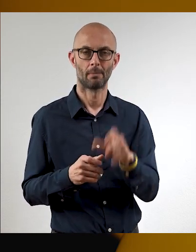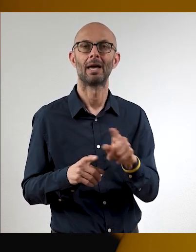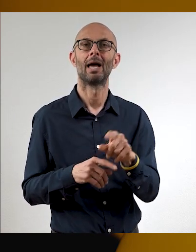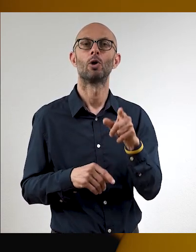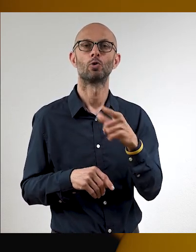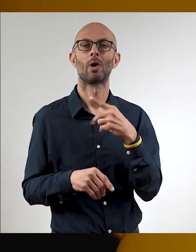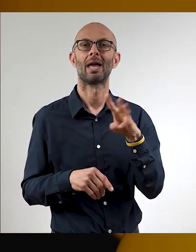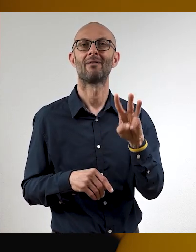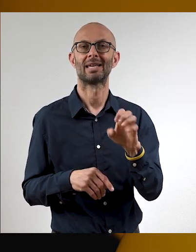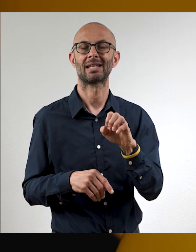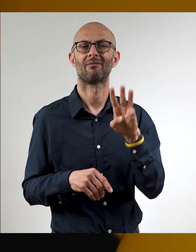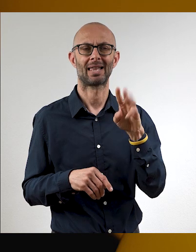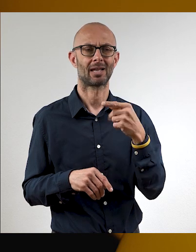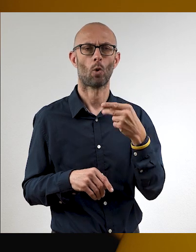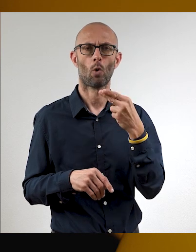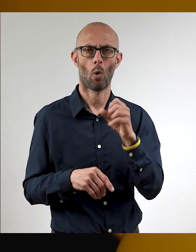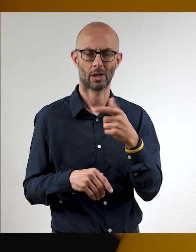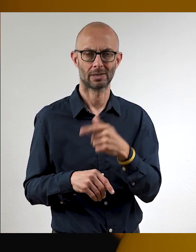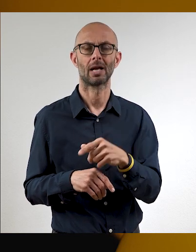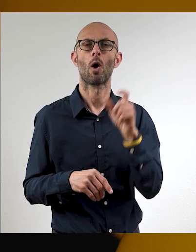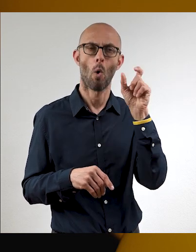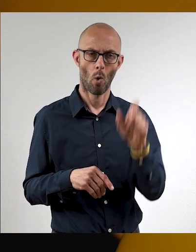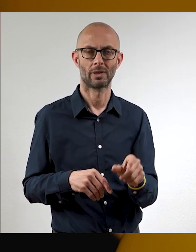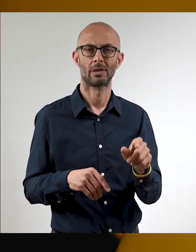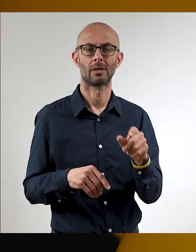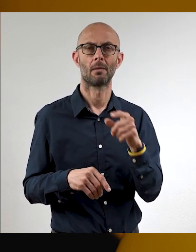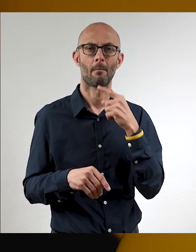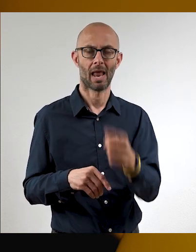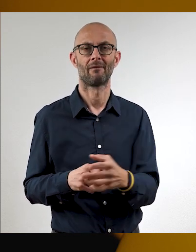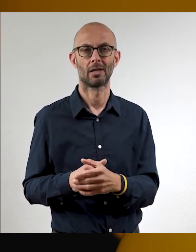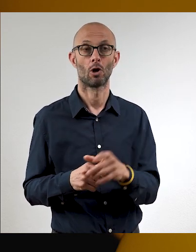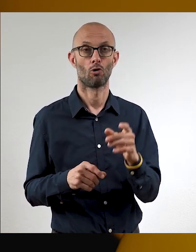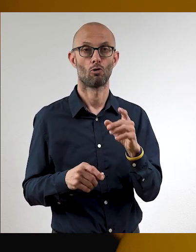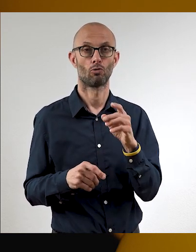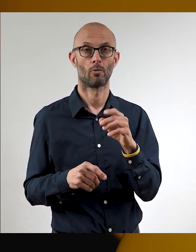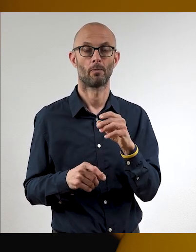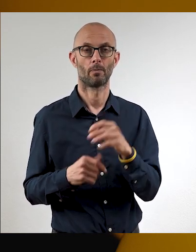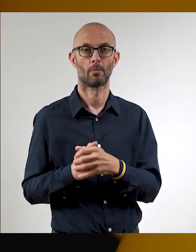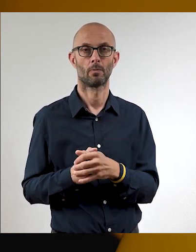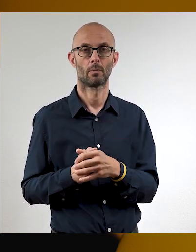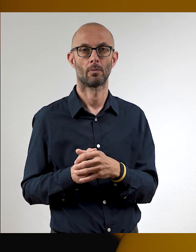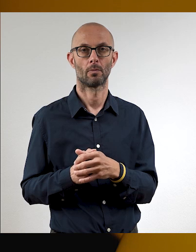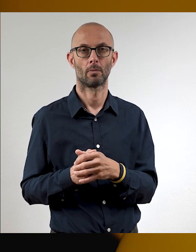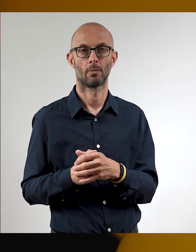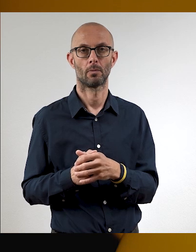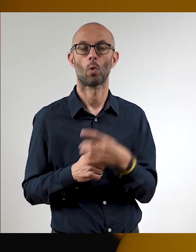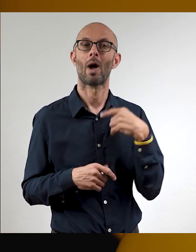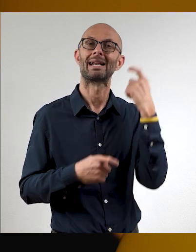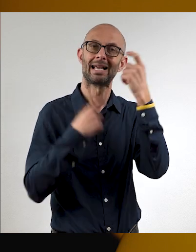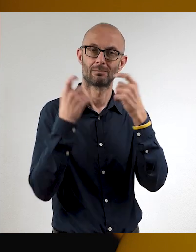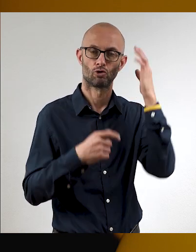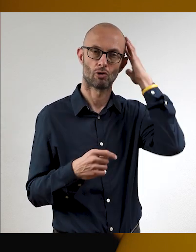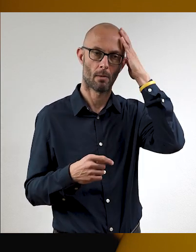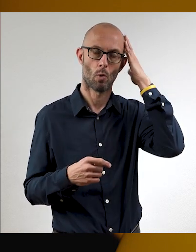je Bessel van der Kolk. On takole pravi, ne, da ko